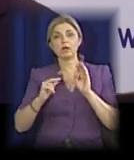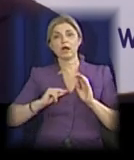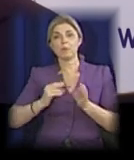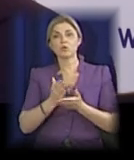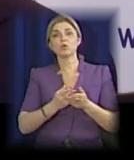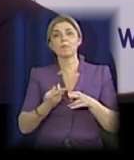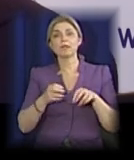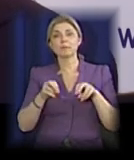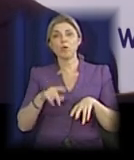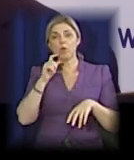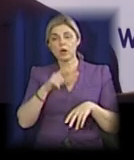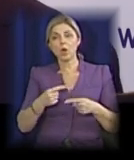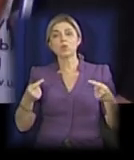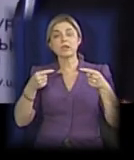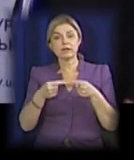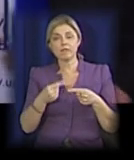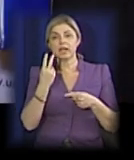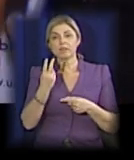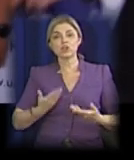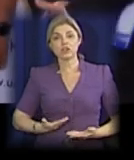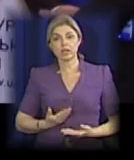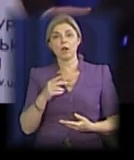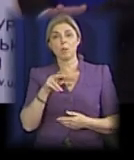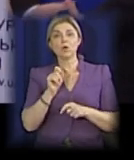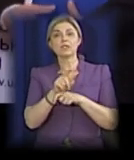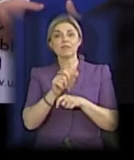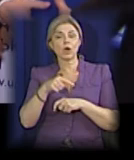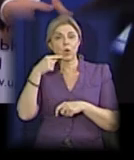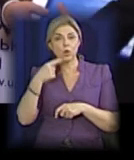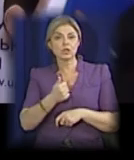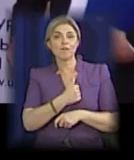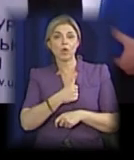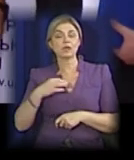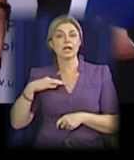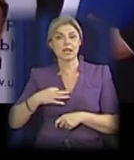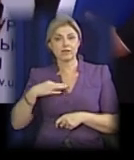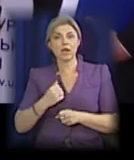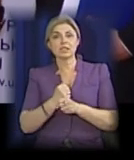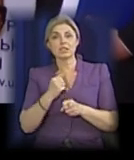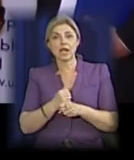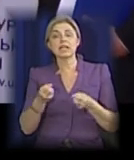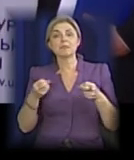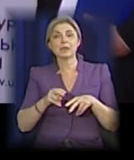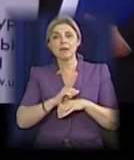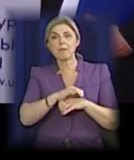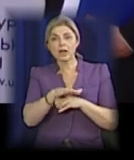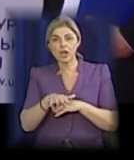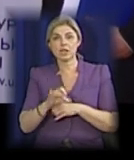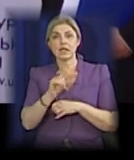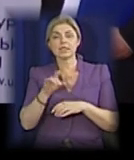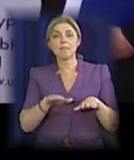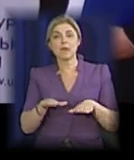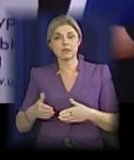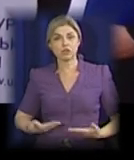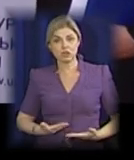Служби безпеки України встановили, двоє жителів за завданням російської військової розвідки створили агентурну мережу з місцевих мешканців,